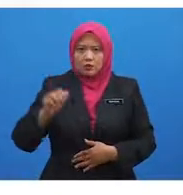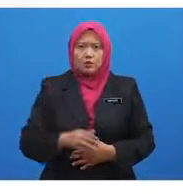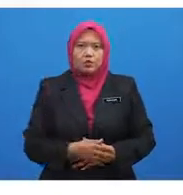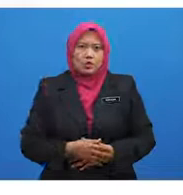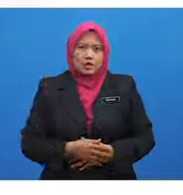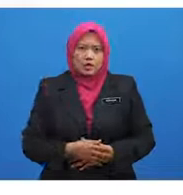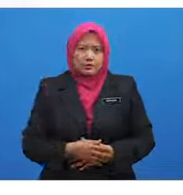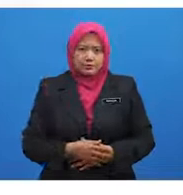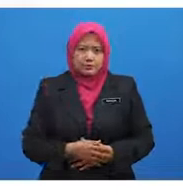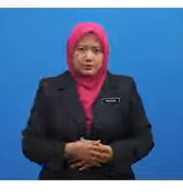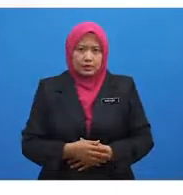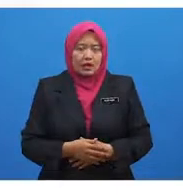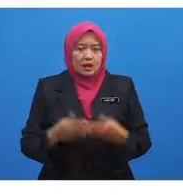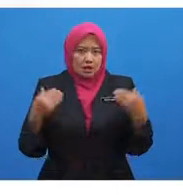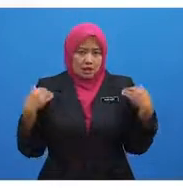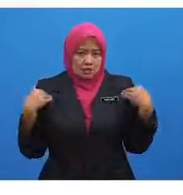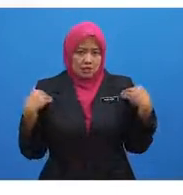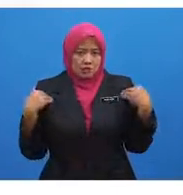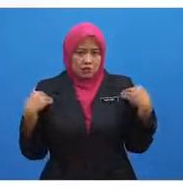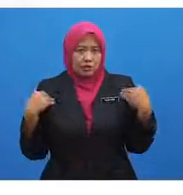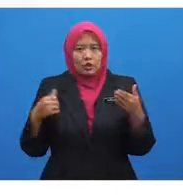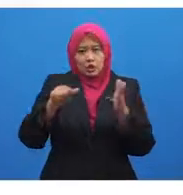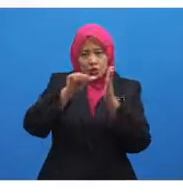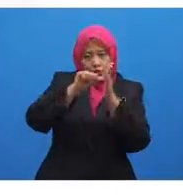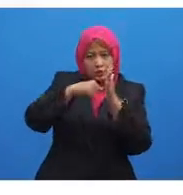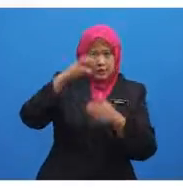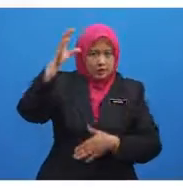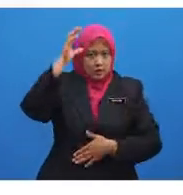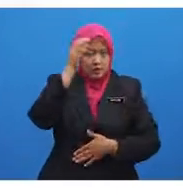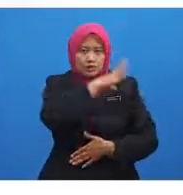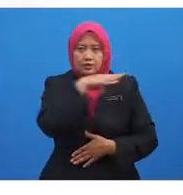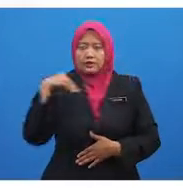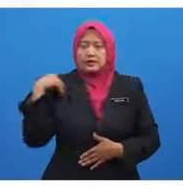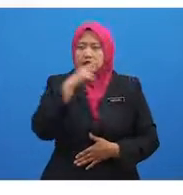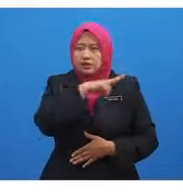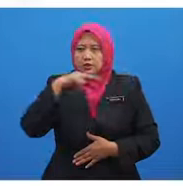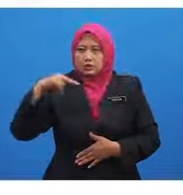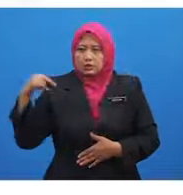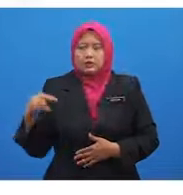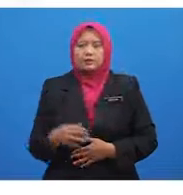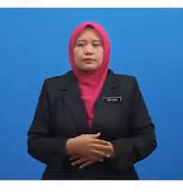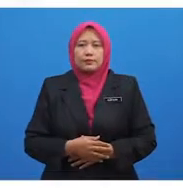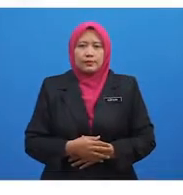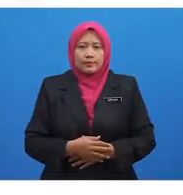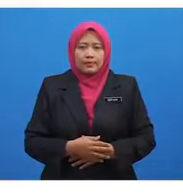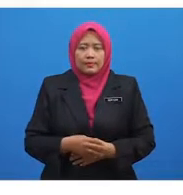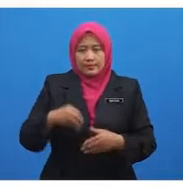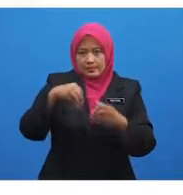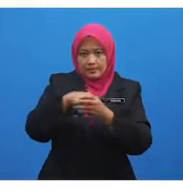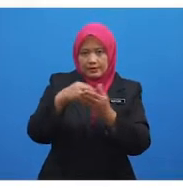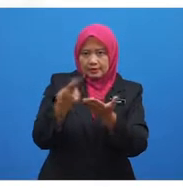berbatu kawi. Terdapat juga pengaruh ukiran Cina dan Jawa. Dalam rangkap